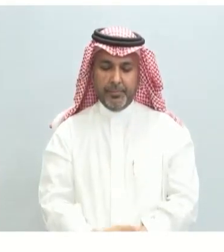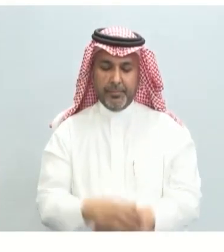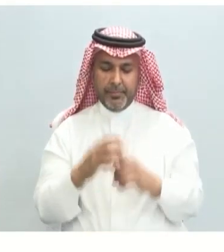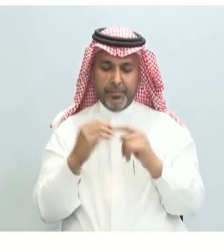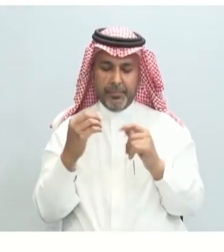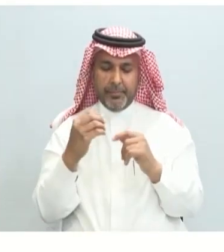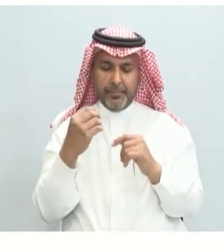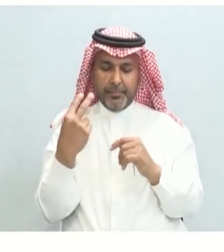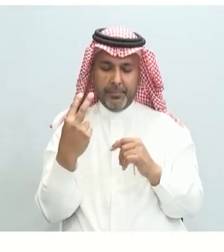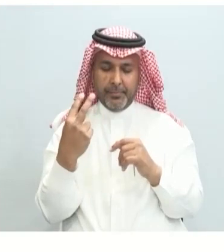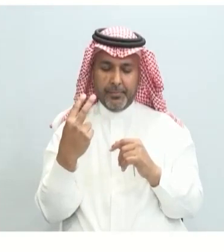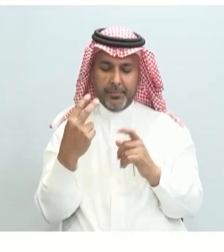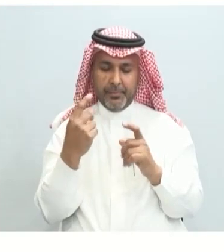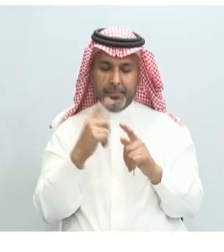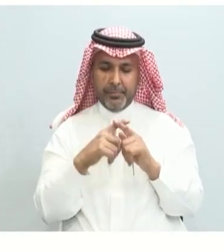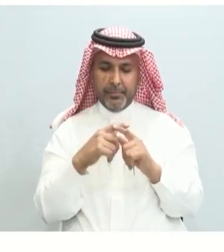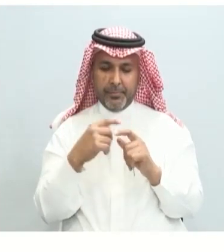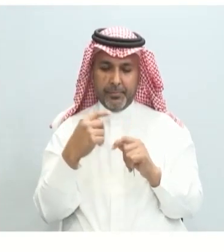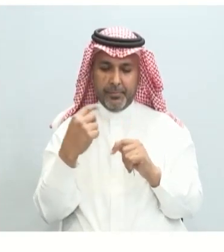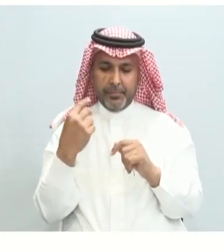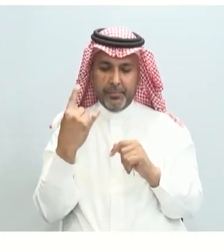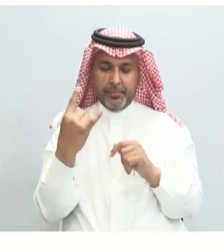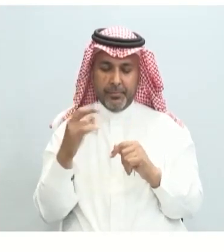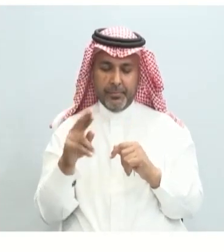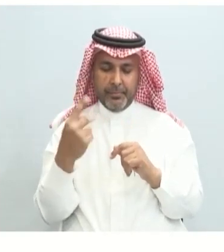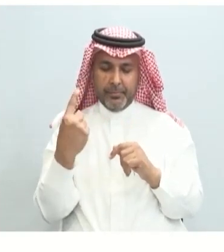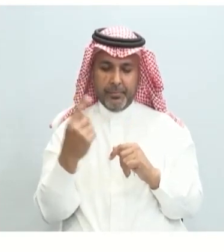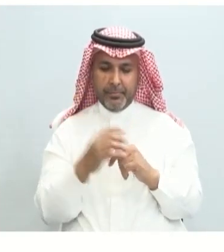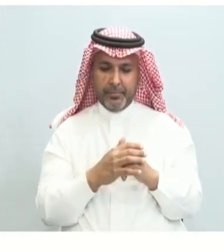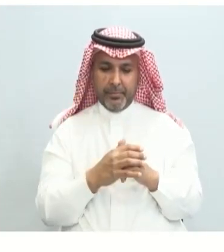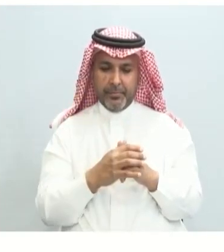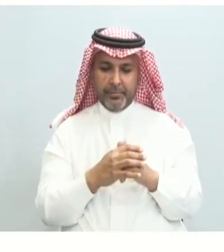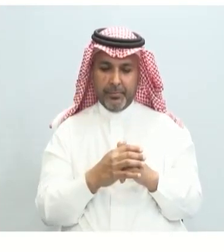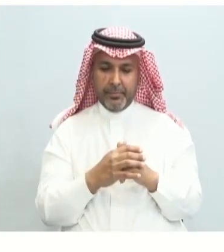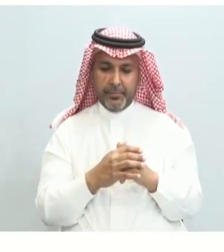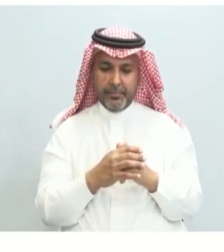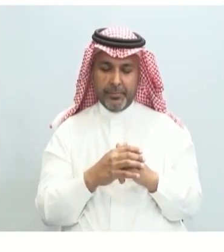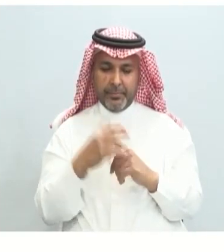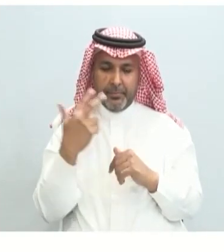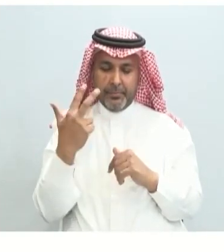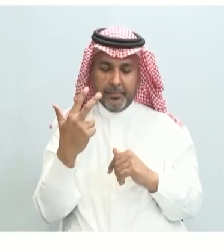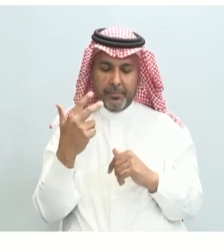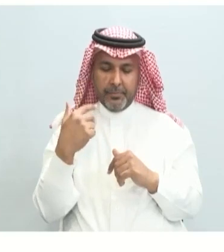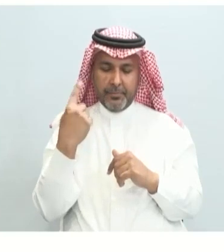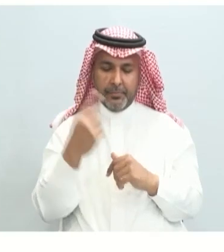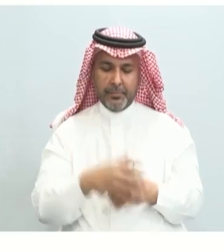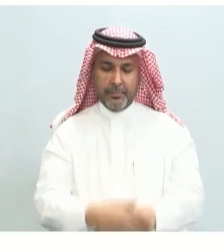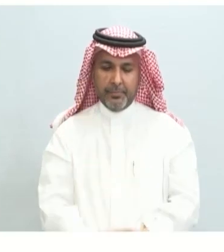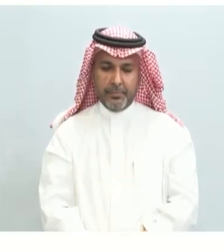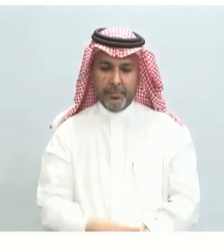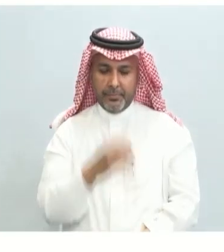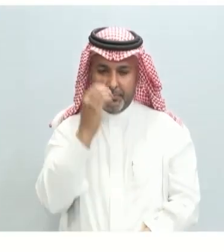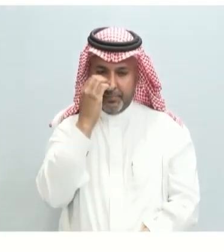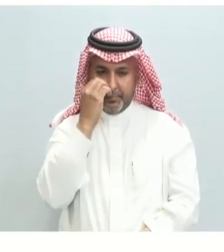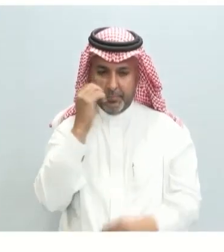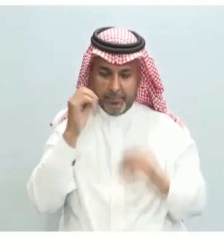على سالب 2 ضرب 10.1 ضرب 9 يكون دقيق يعني شويه في